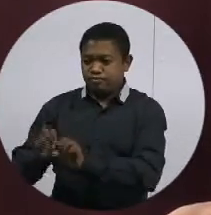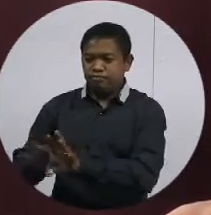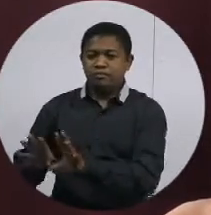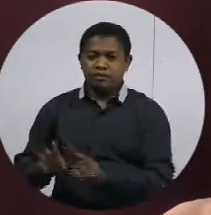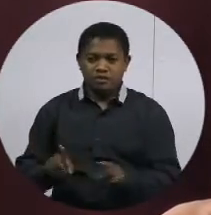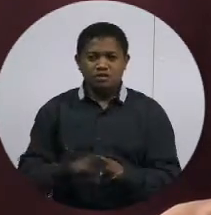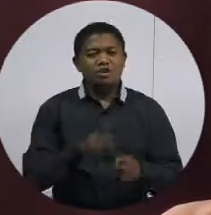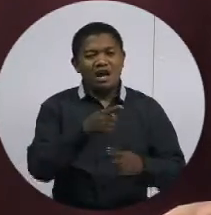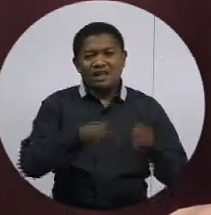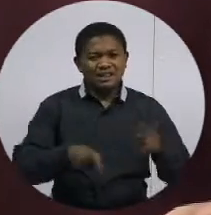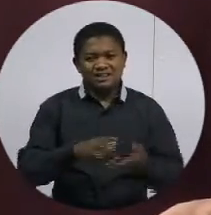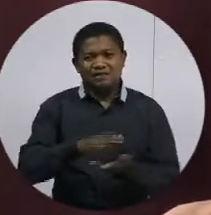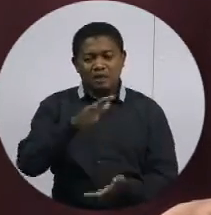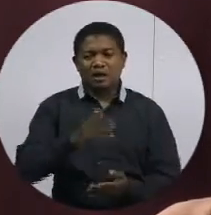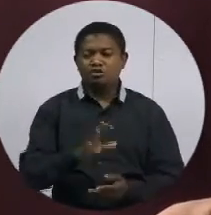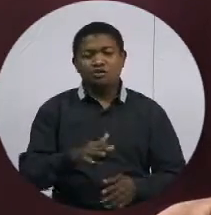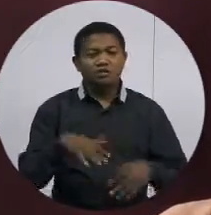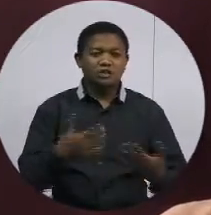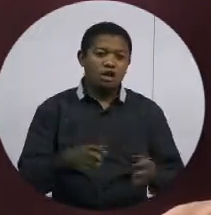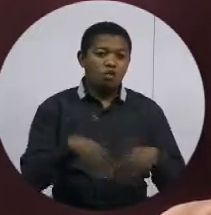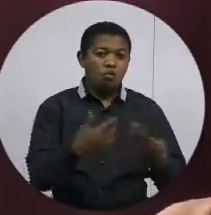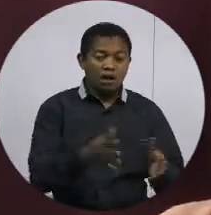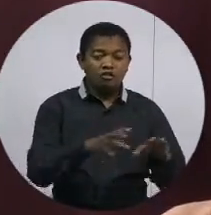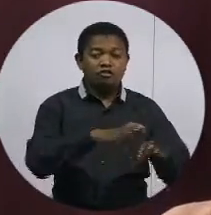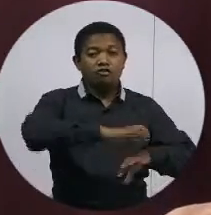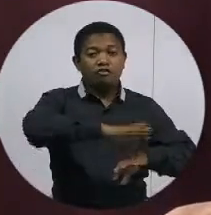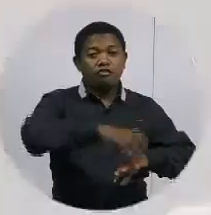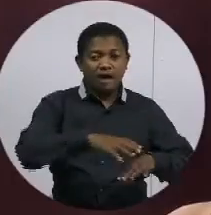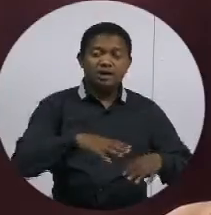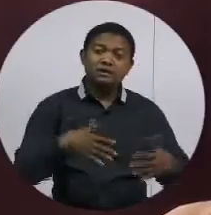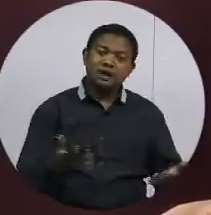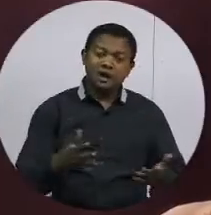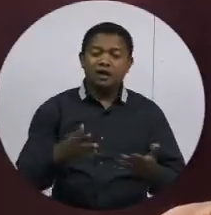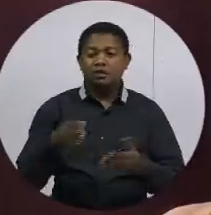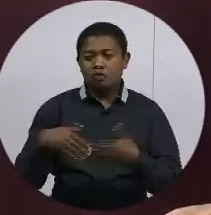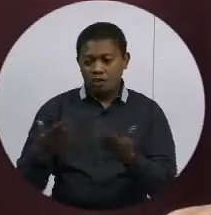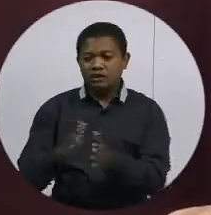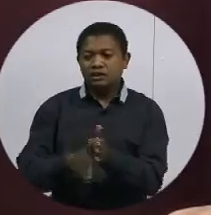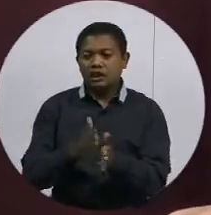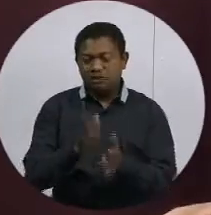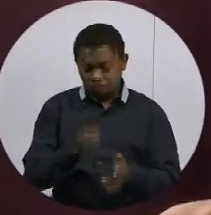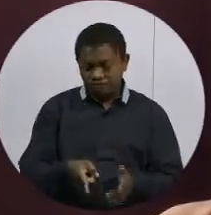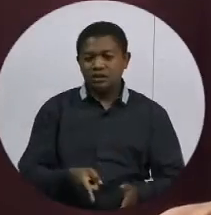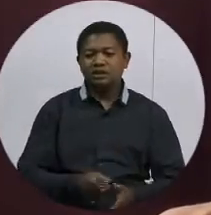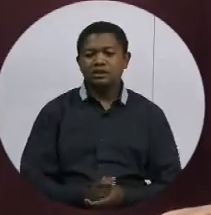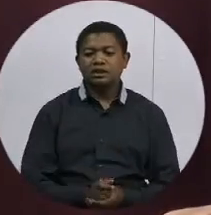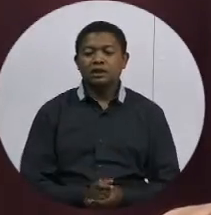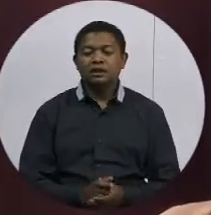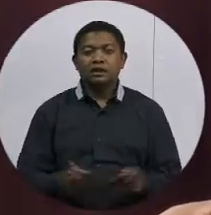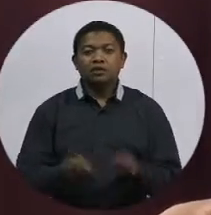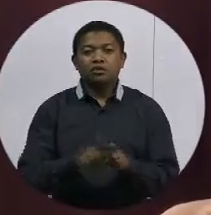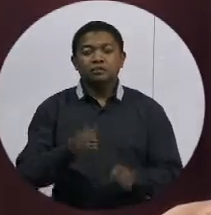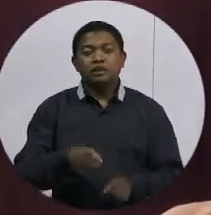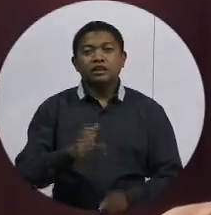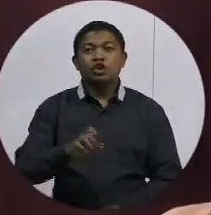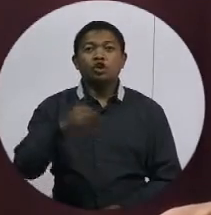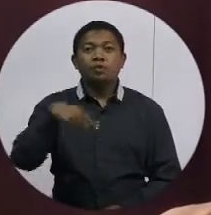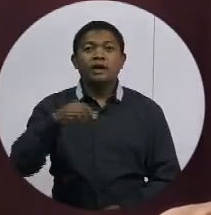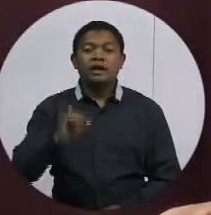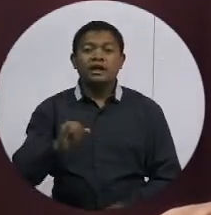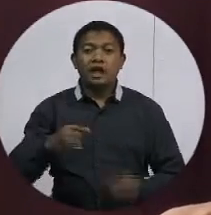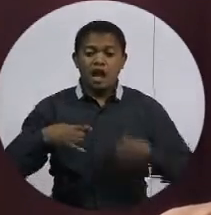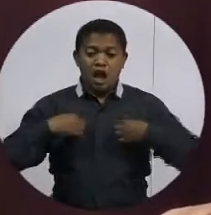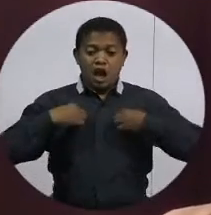an'ireo na ny any faritra na ny eto ny eto Antananarivo. Misy ihany koa epi ohatrany hoe